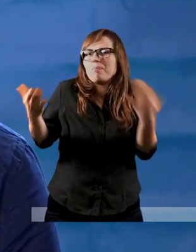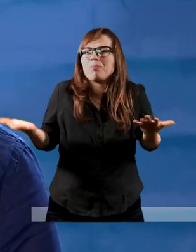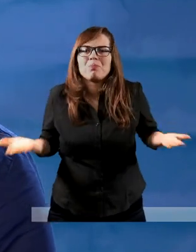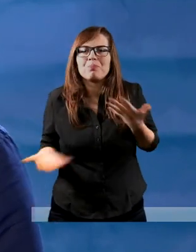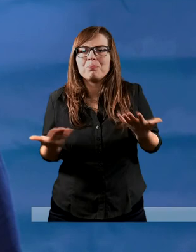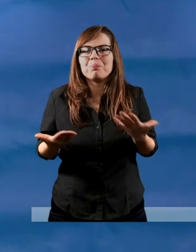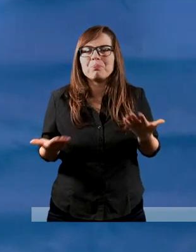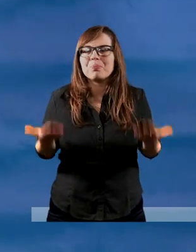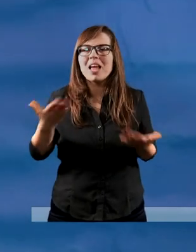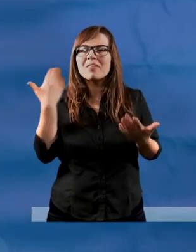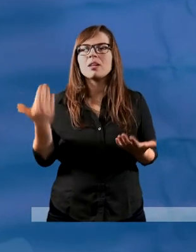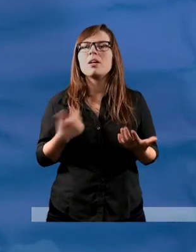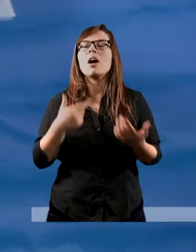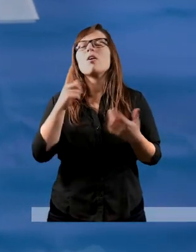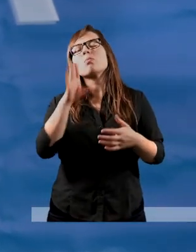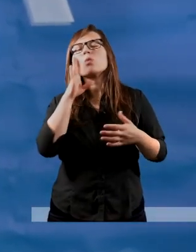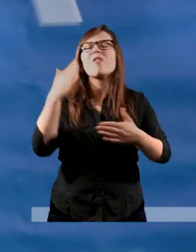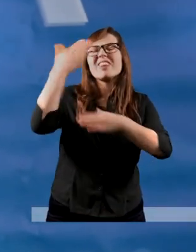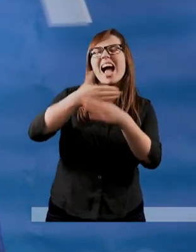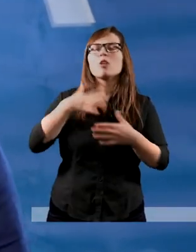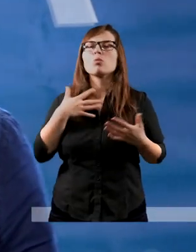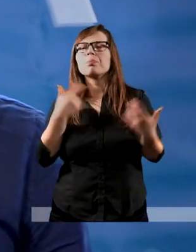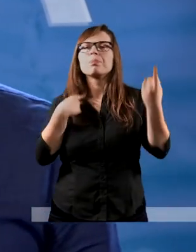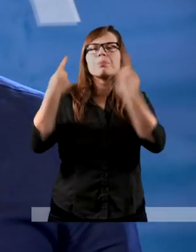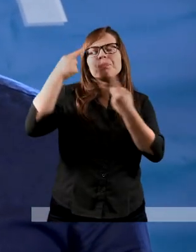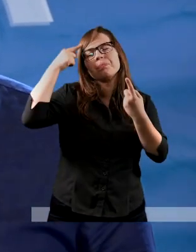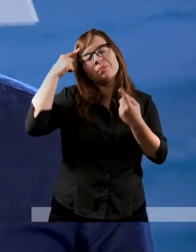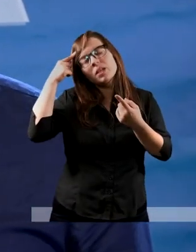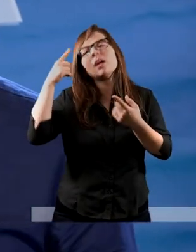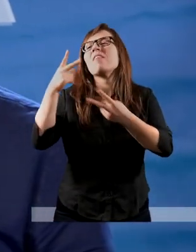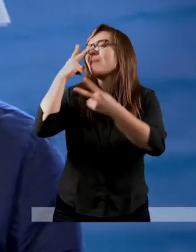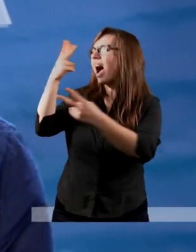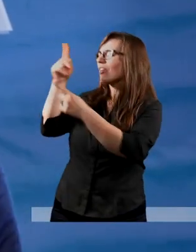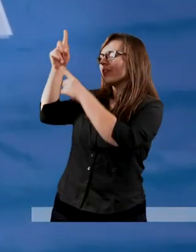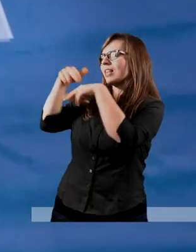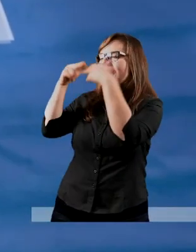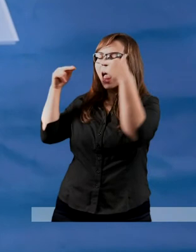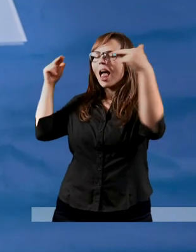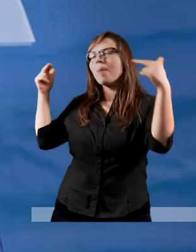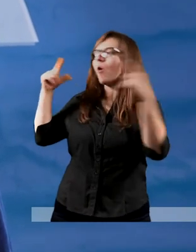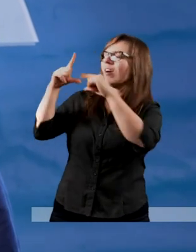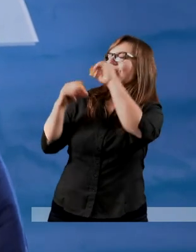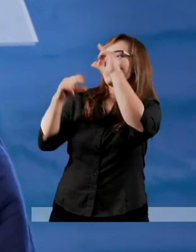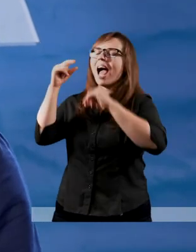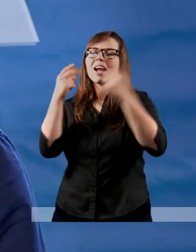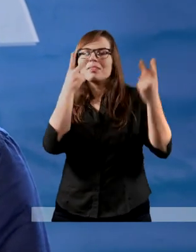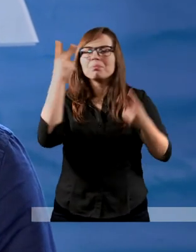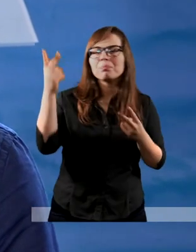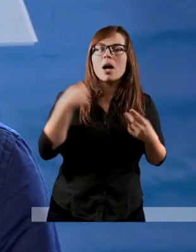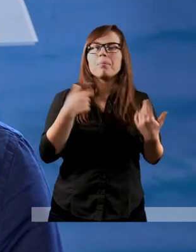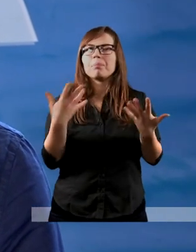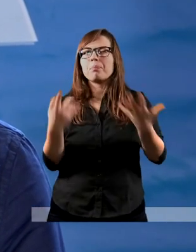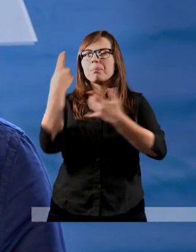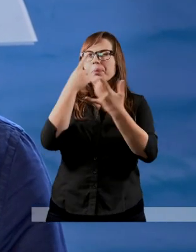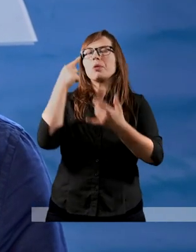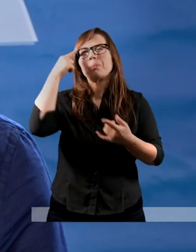Ale pamiętam, był taki przełomowy wieczór, kiedy siedziałem nad jeziorem, patrzyłem się w niebo, obserwowałem gwiazdy i wtedy